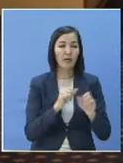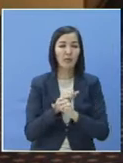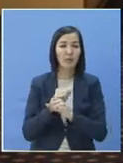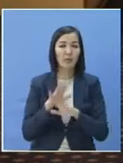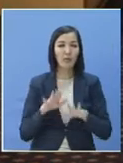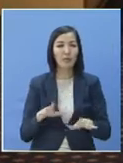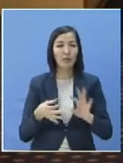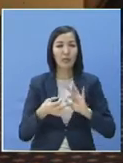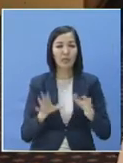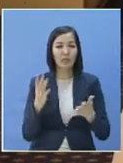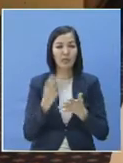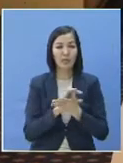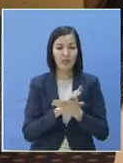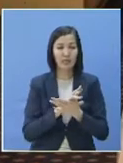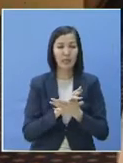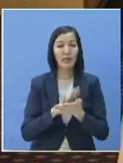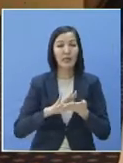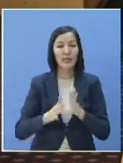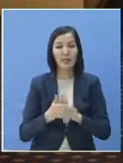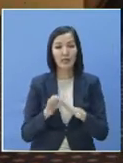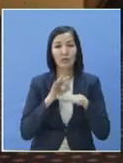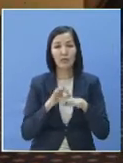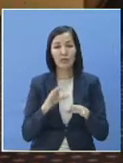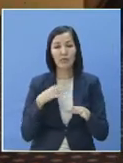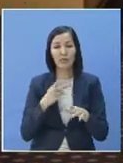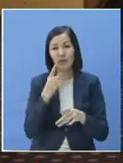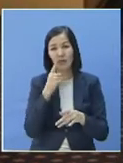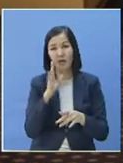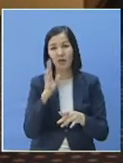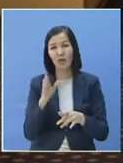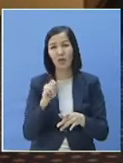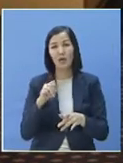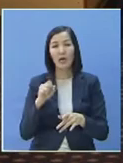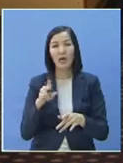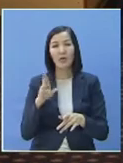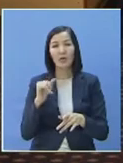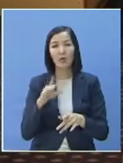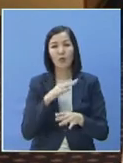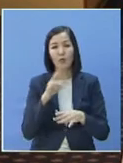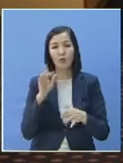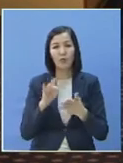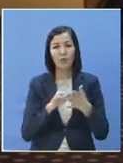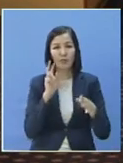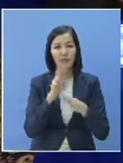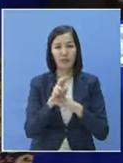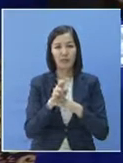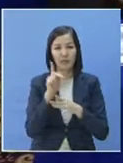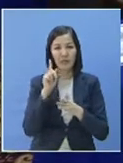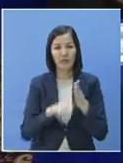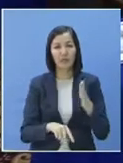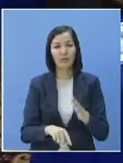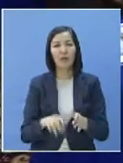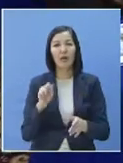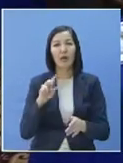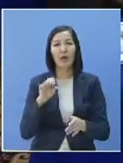жіті таныстық. Қос тарап келісім шарттар жасап жатырмыз. Таяу болашақта ақтаулық туристер көптеп барарына күмән жоқ. Алакөл